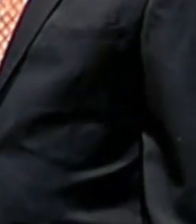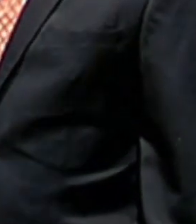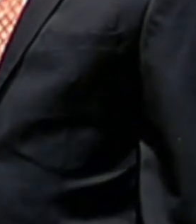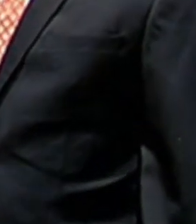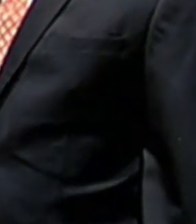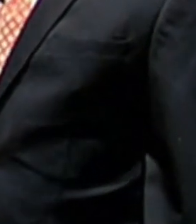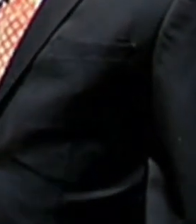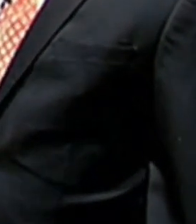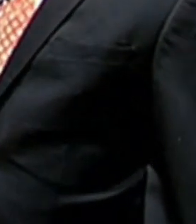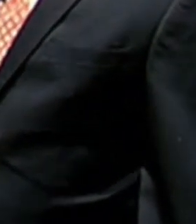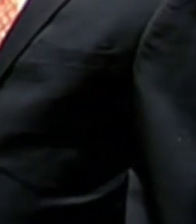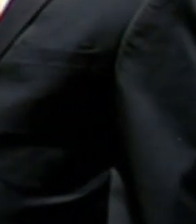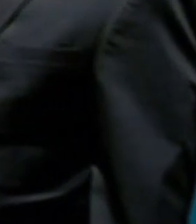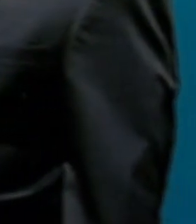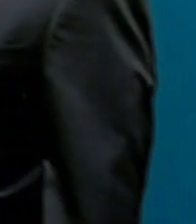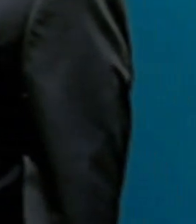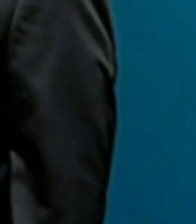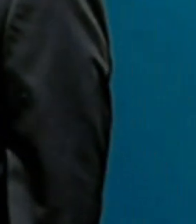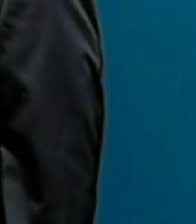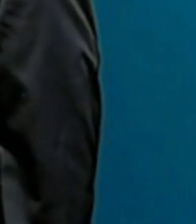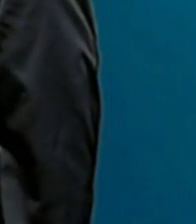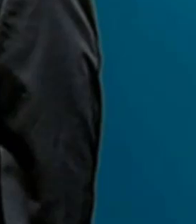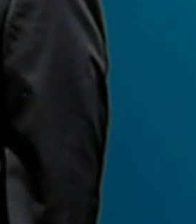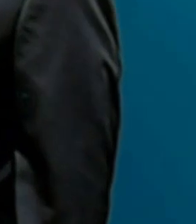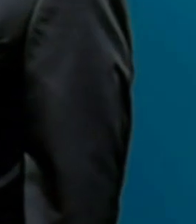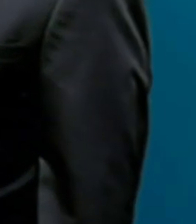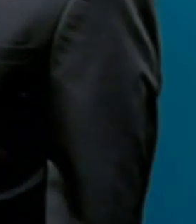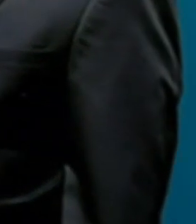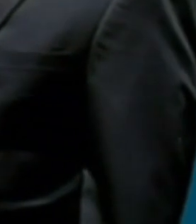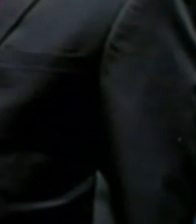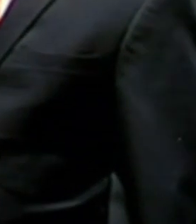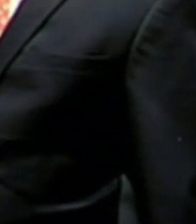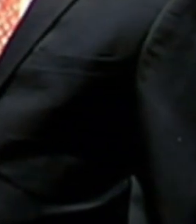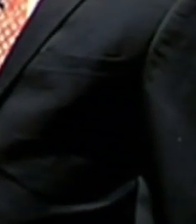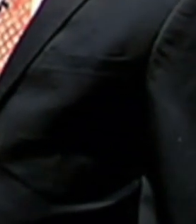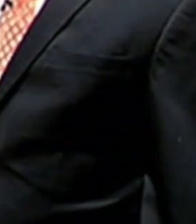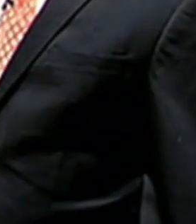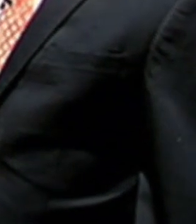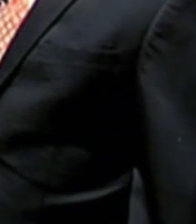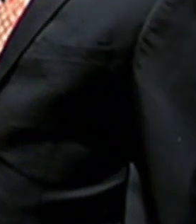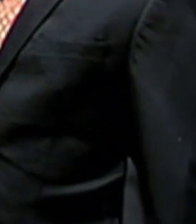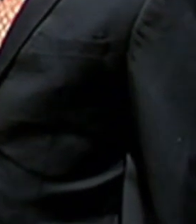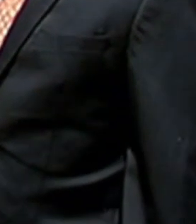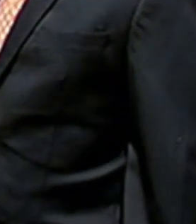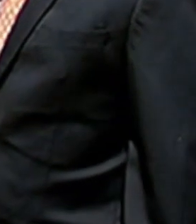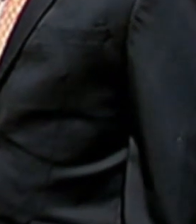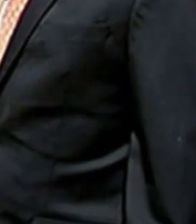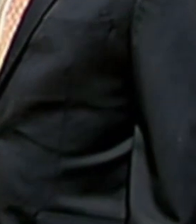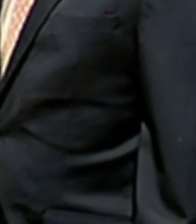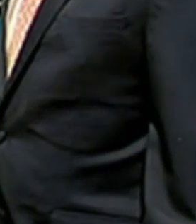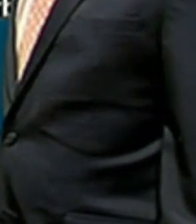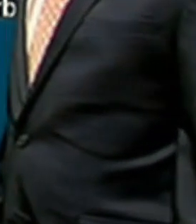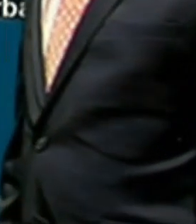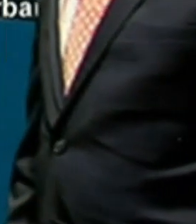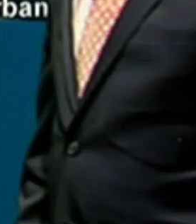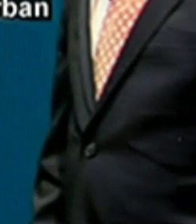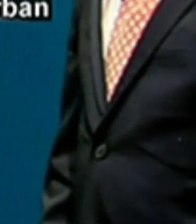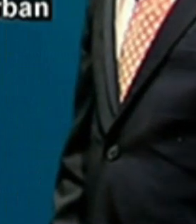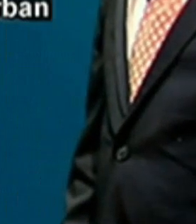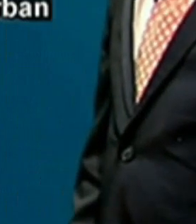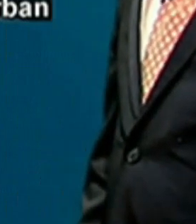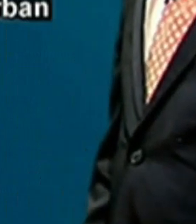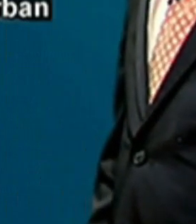lemošago botse gore re tlhokomeleng re ka ba le phefo tše maatla di tla tšutla ka lewatleng go le ka dikalong tša ka Cape Town tlhokomela go tla ba le moya montši ka dikalong tšeo ba sa re laetša ga bosenana